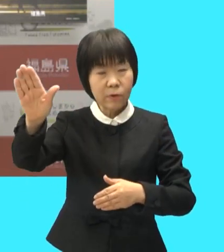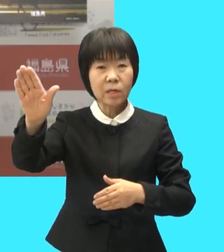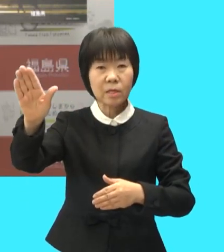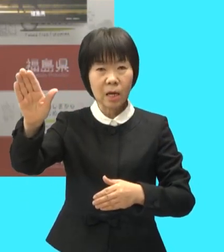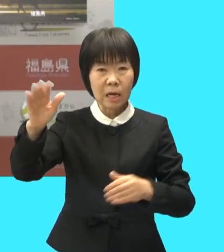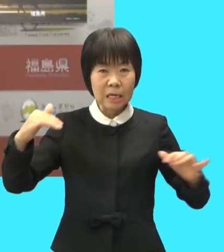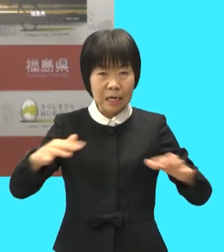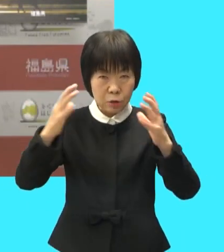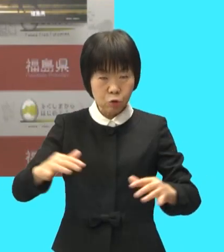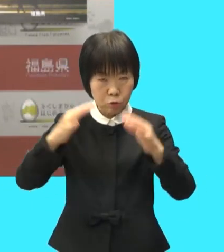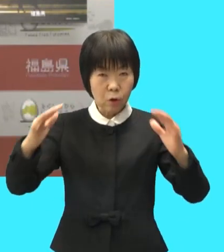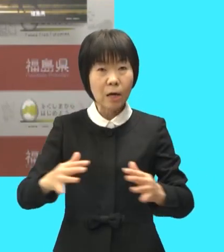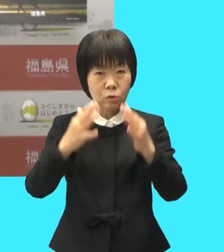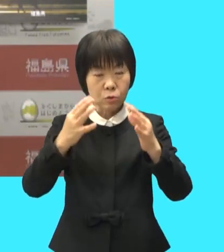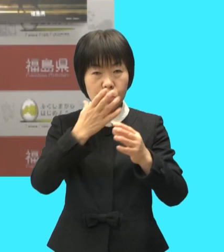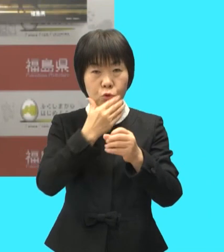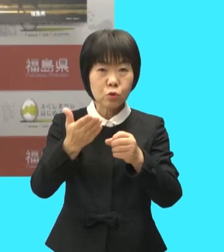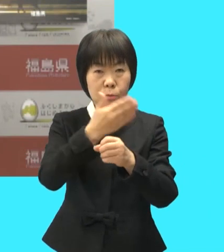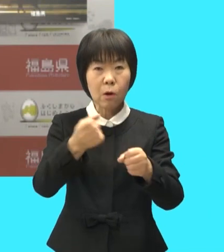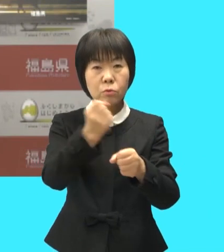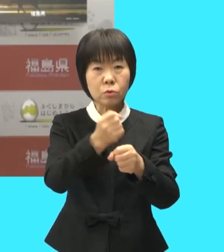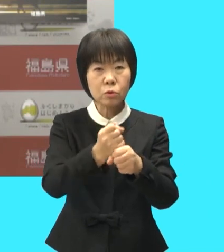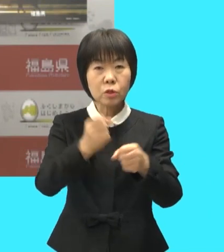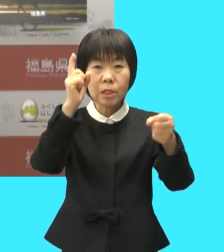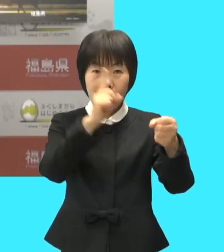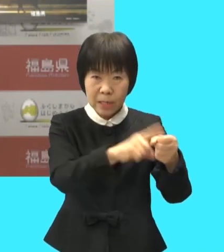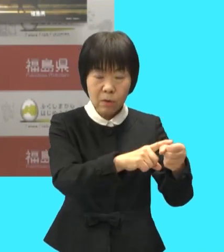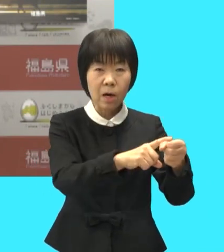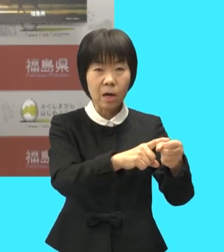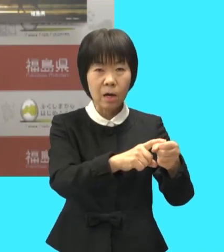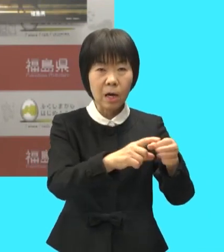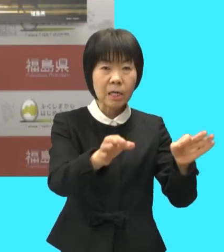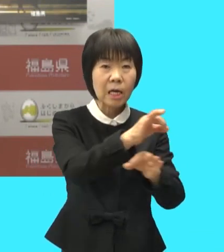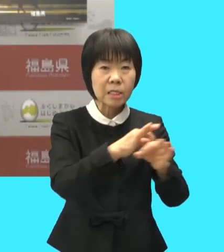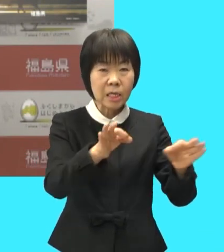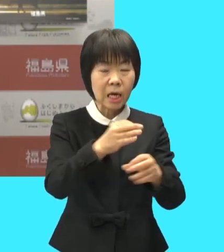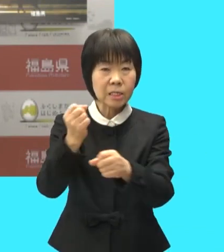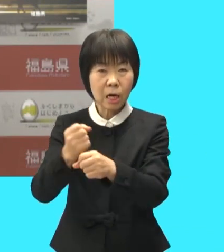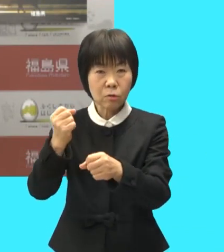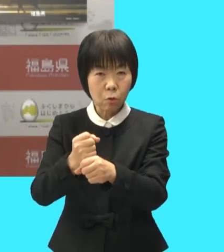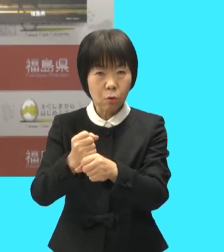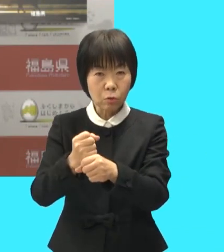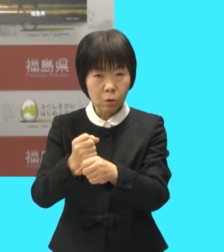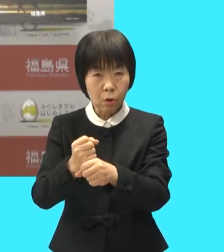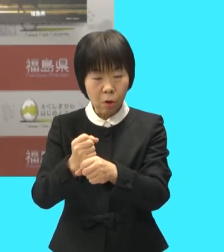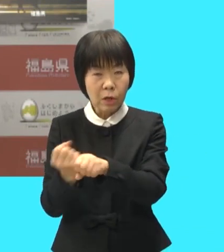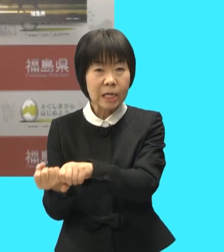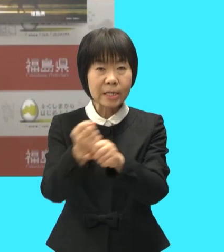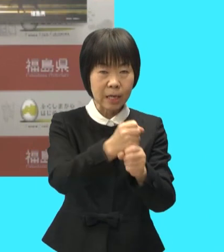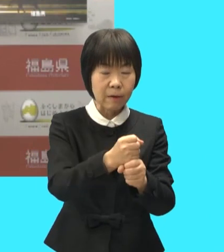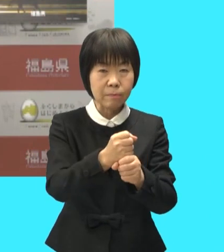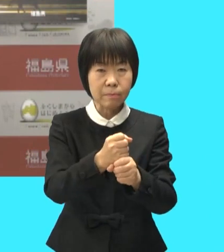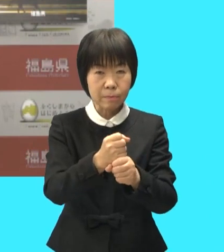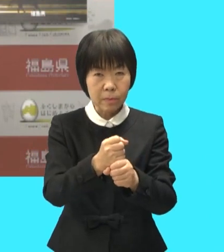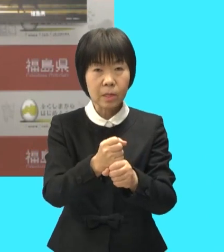って活力に満ちた福島を築いていくためには、経済や産業の力強い再生、